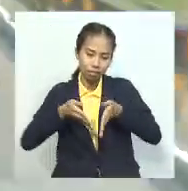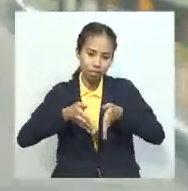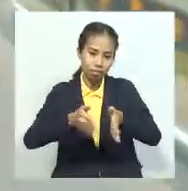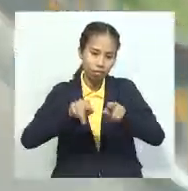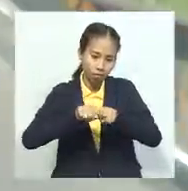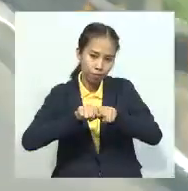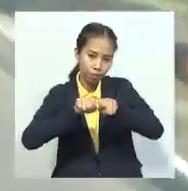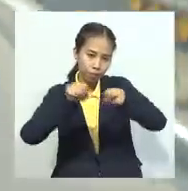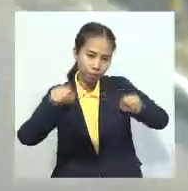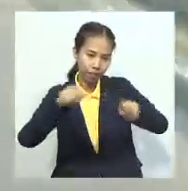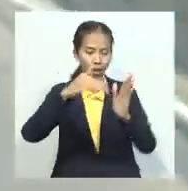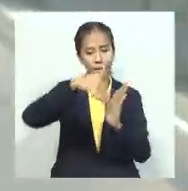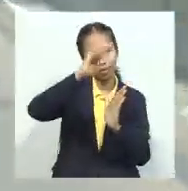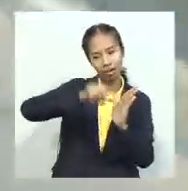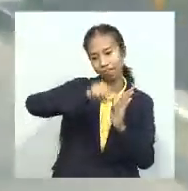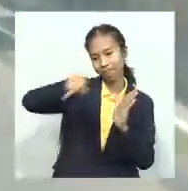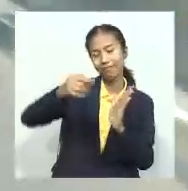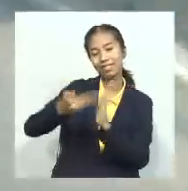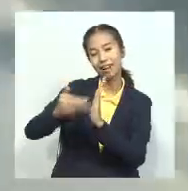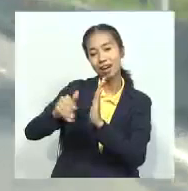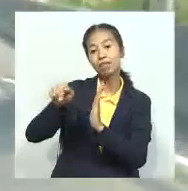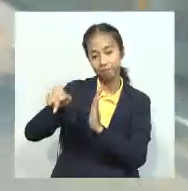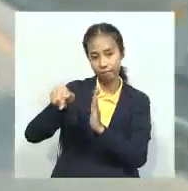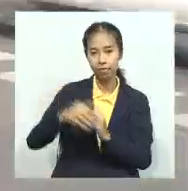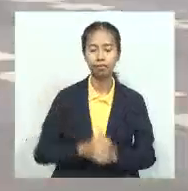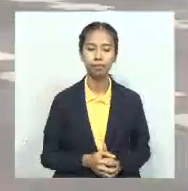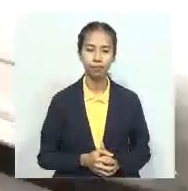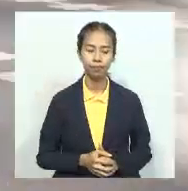นเอเชียไปยังภาคเหนือซึ่ง